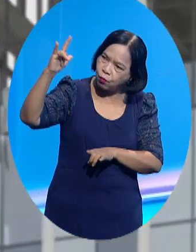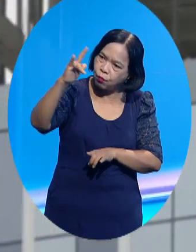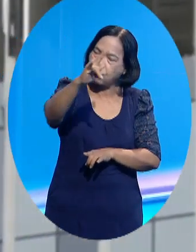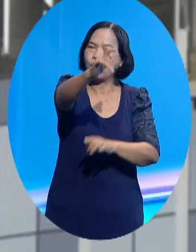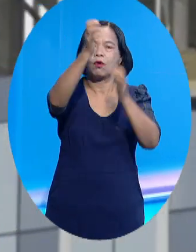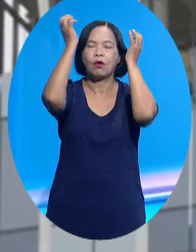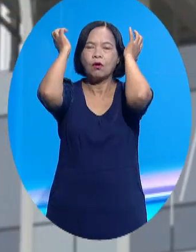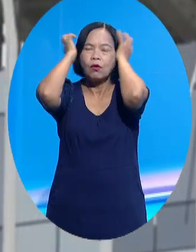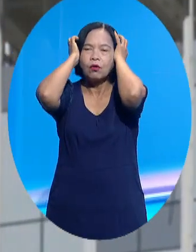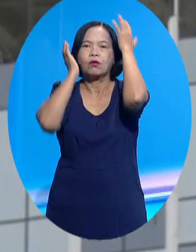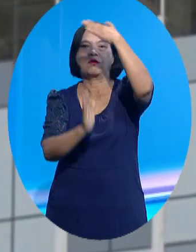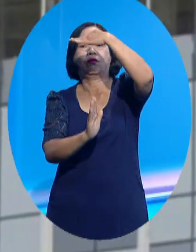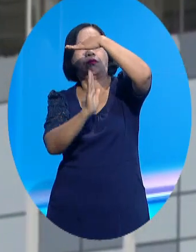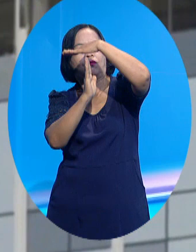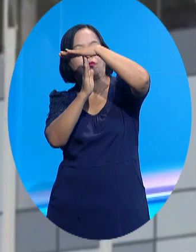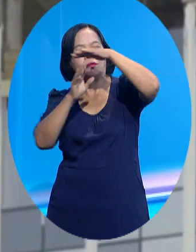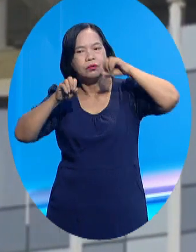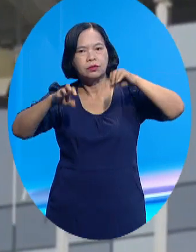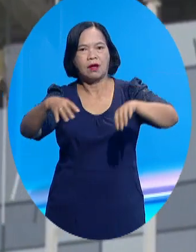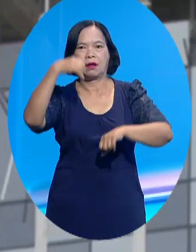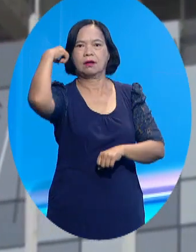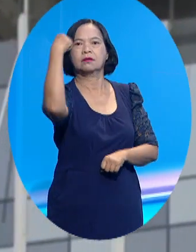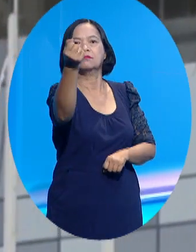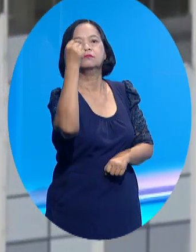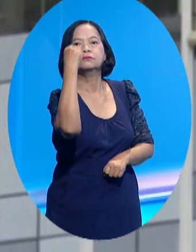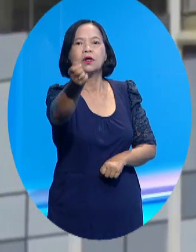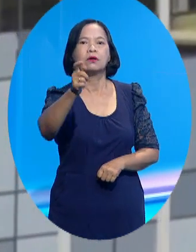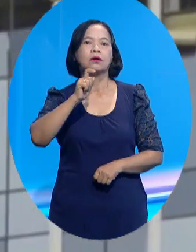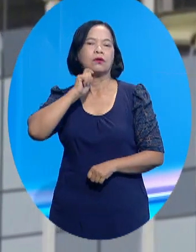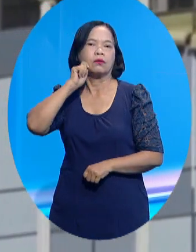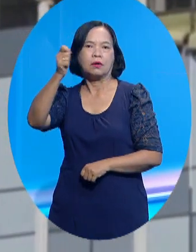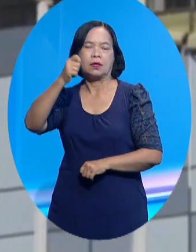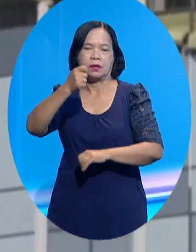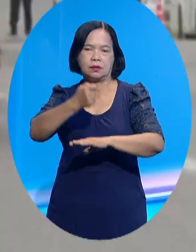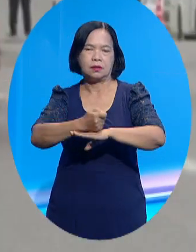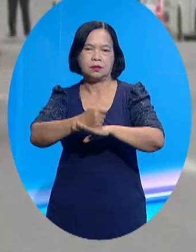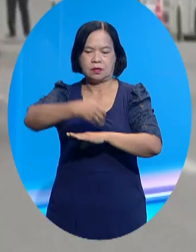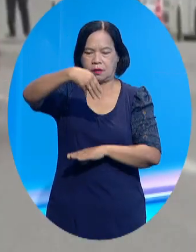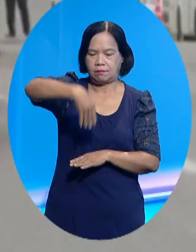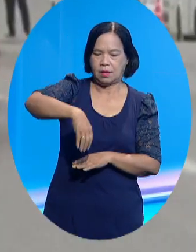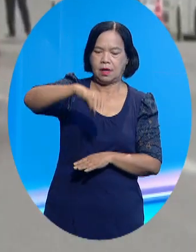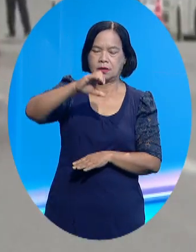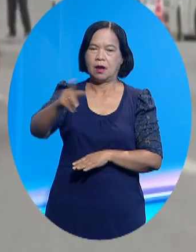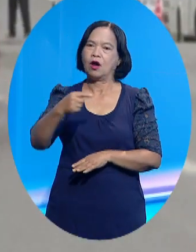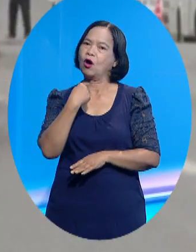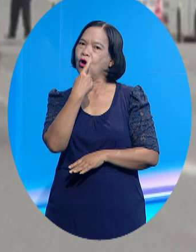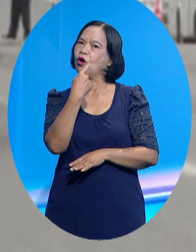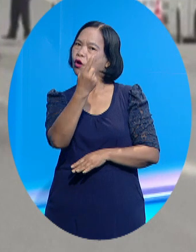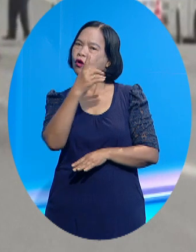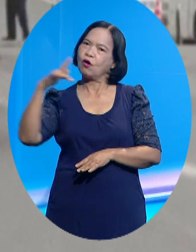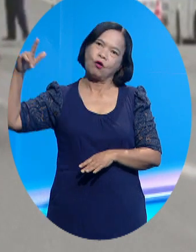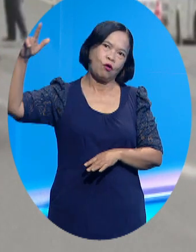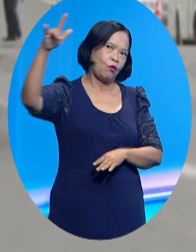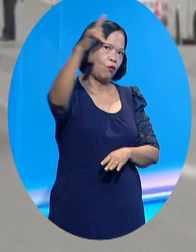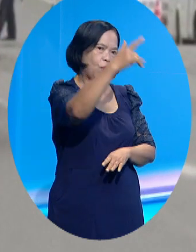lái qua đó ngăn chặn nỗ lực tấn công khủng bố của Ukraina theo thị trường Matxcơva vụ tấn công là một lời nhắc nhở về tầm bay